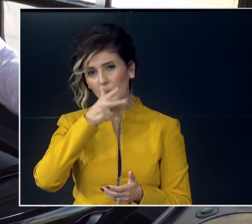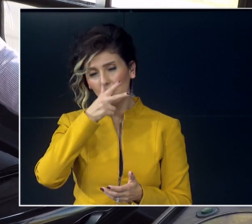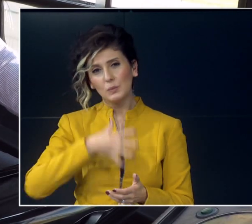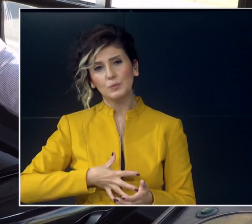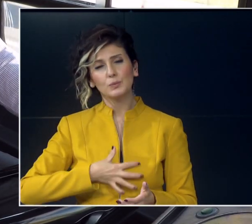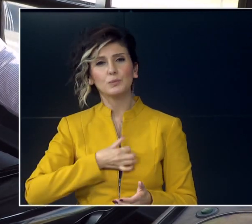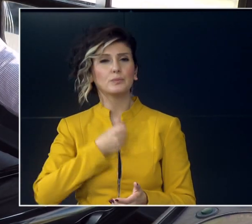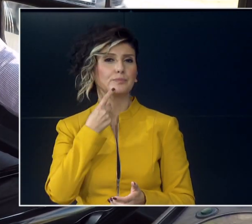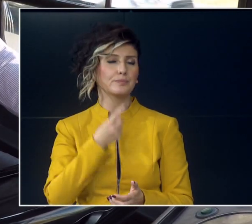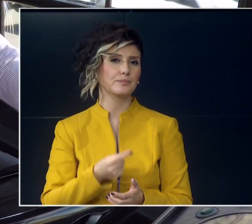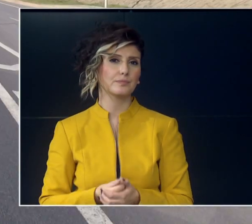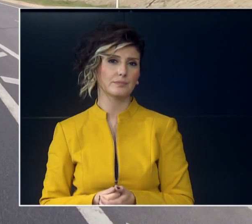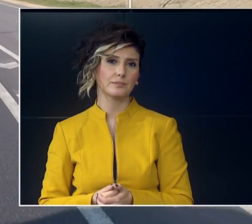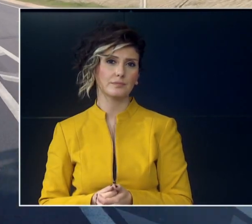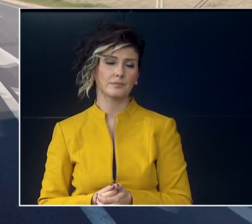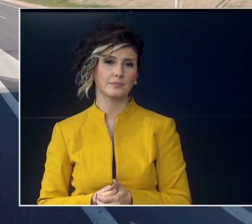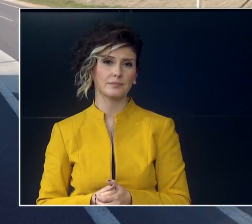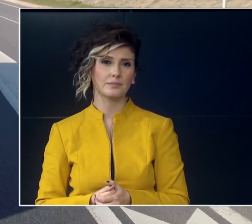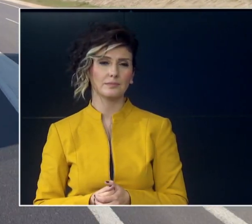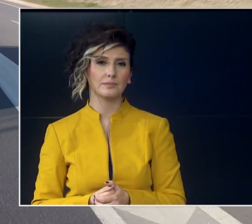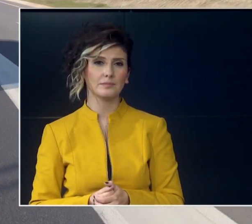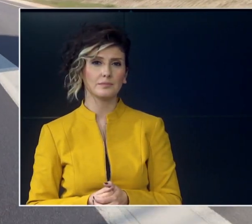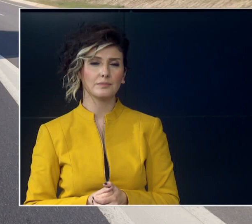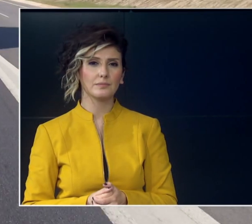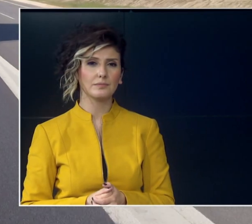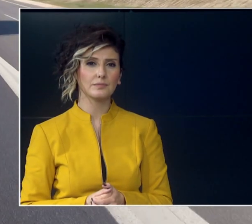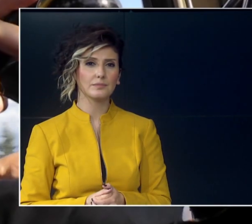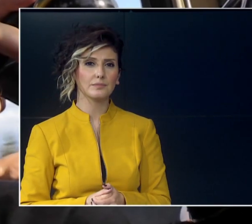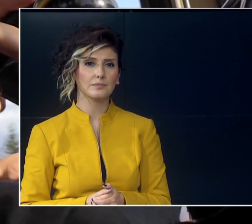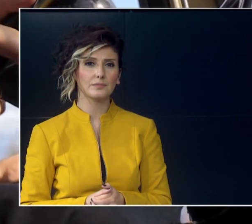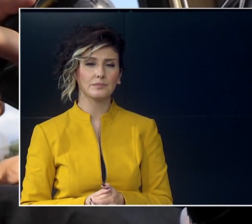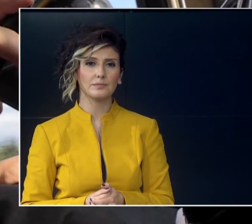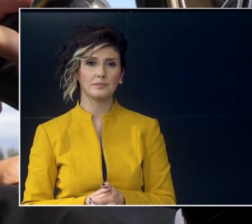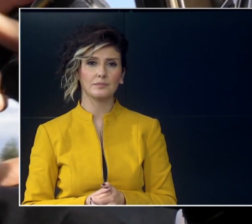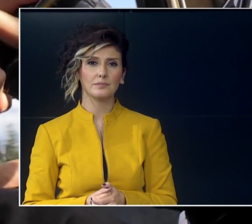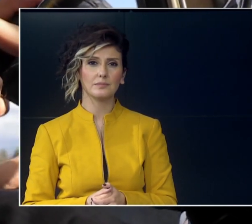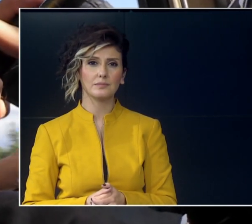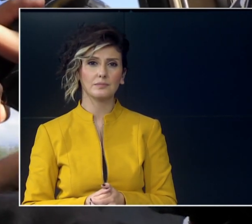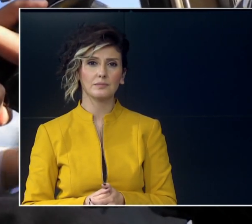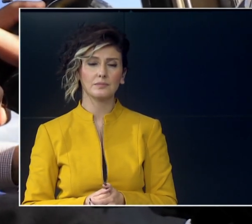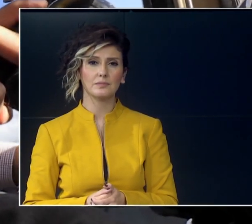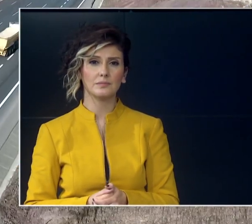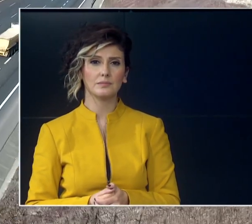Hüzünleniyoruz. Müzik.